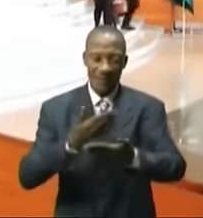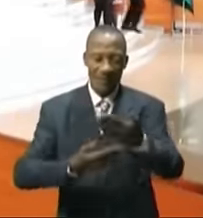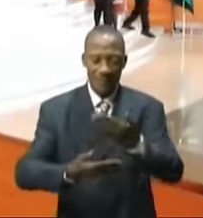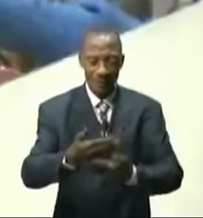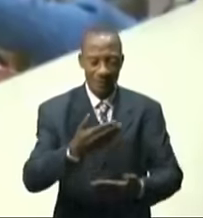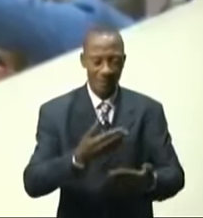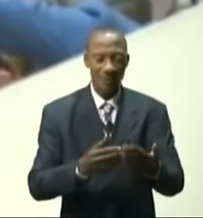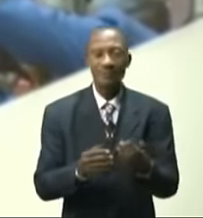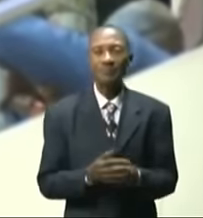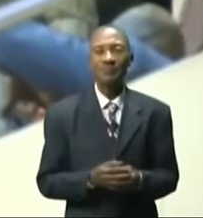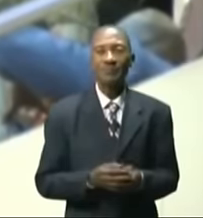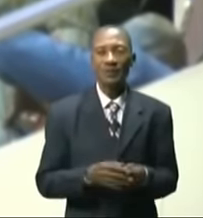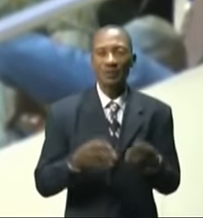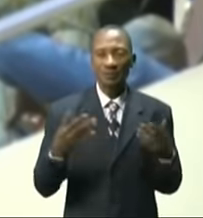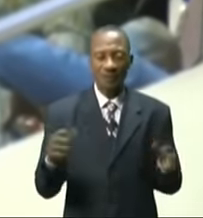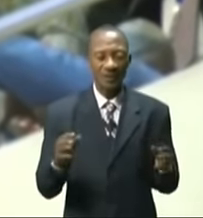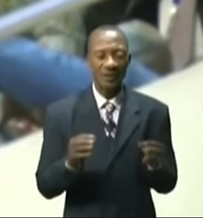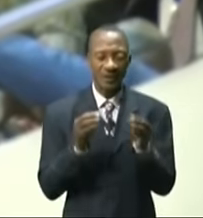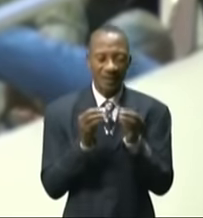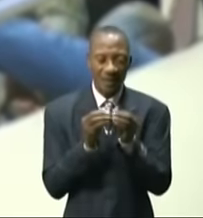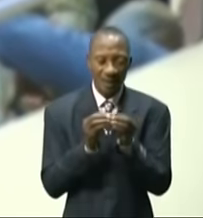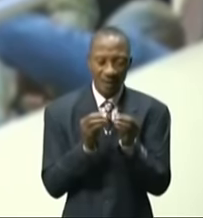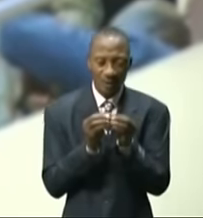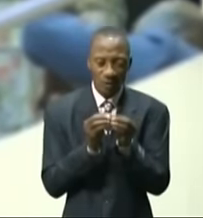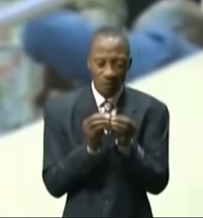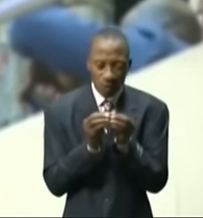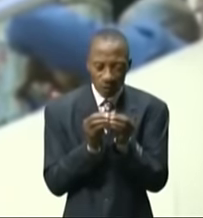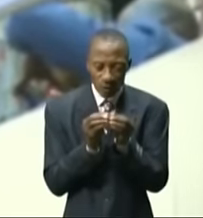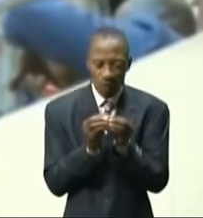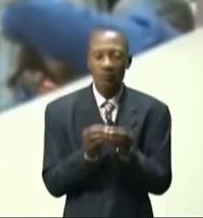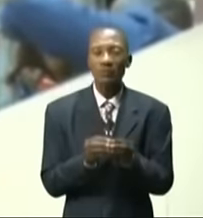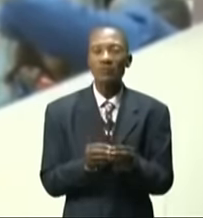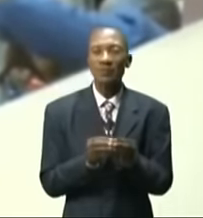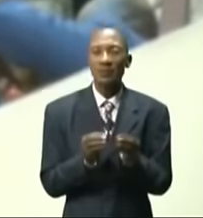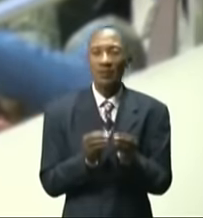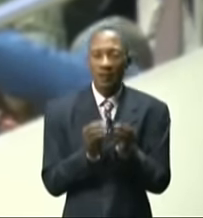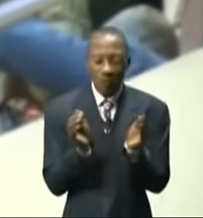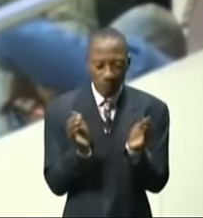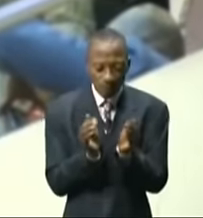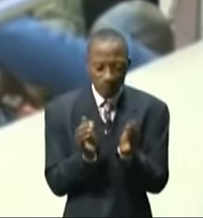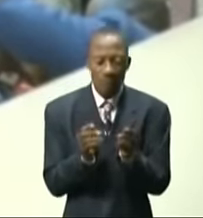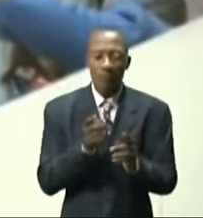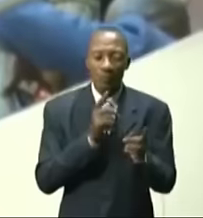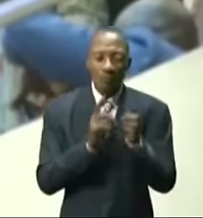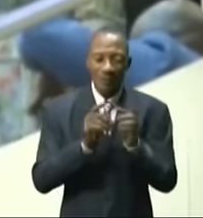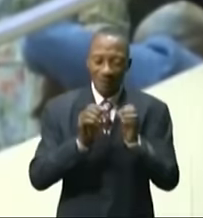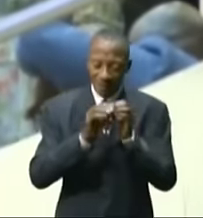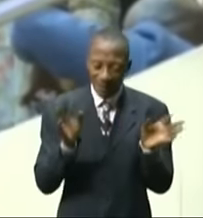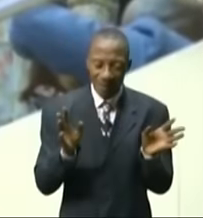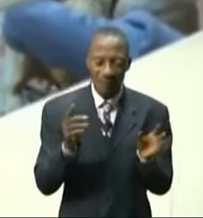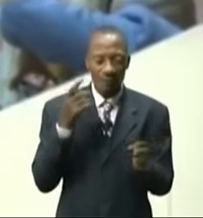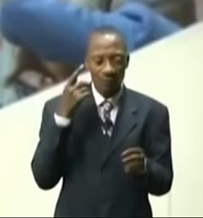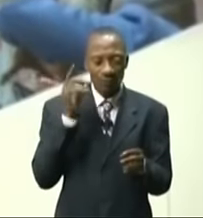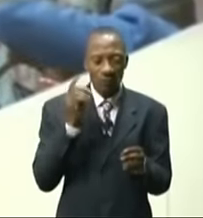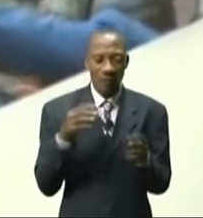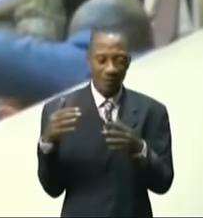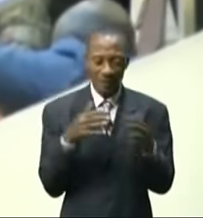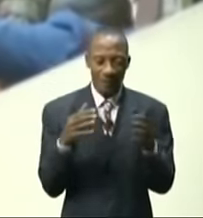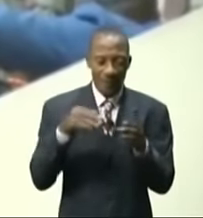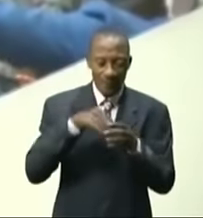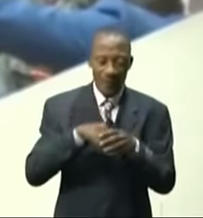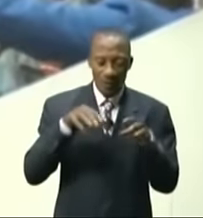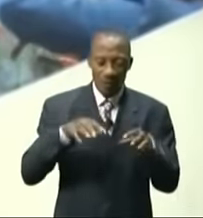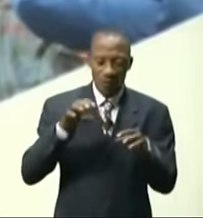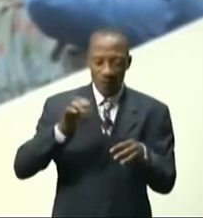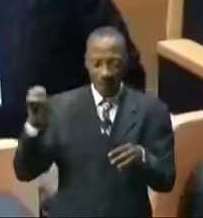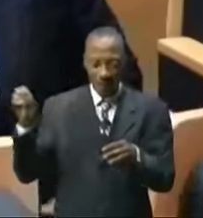une banderole a surgi dans la salle Nelson Mandela pour dénoncer l'agression dont la RDC fait l'objet de la part de son voisin